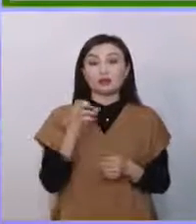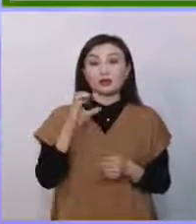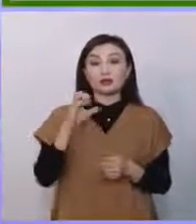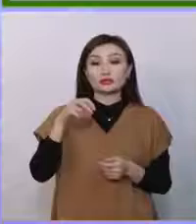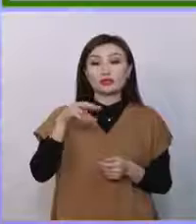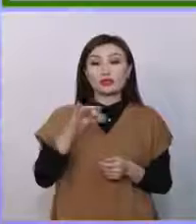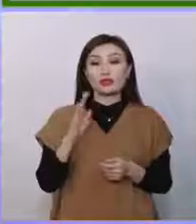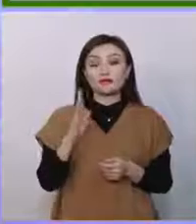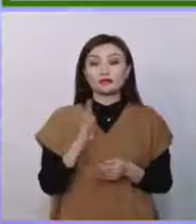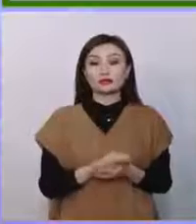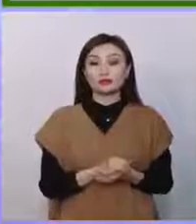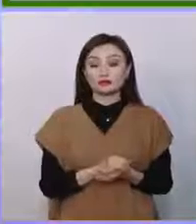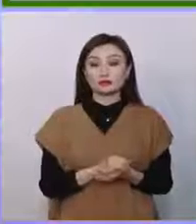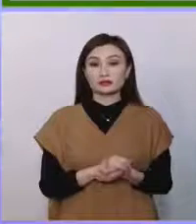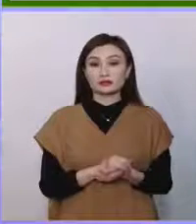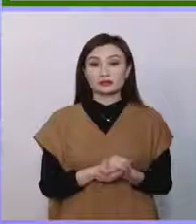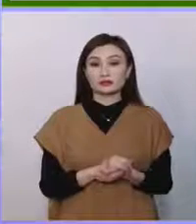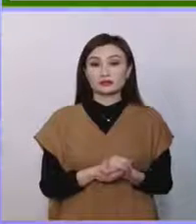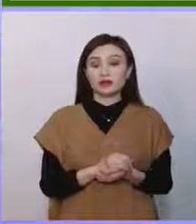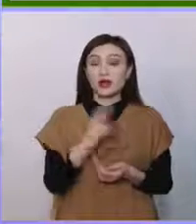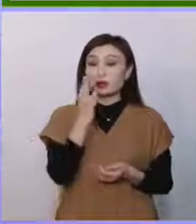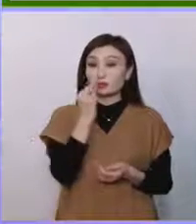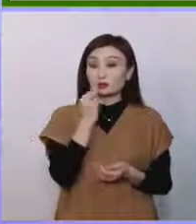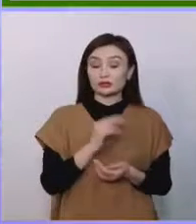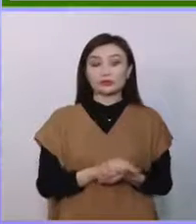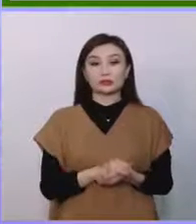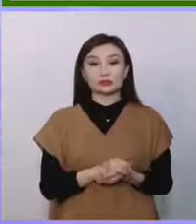всего слив а клубники